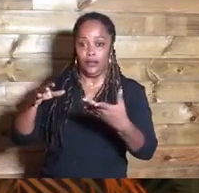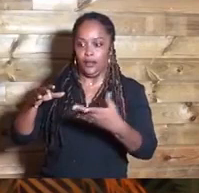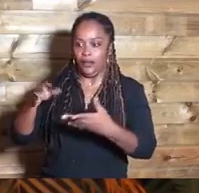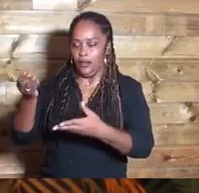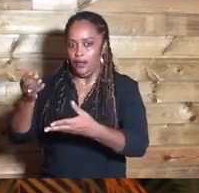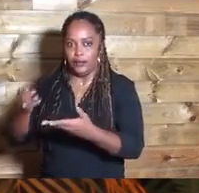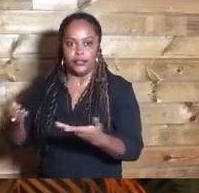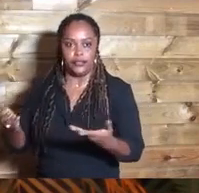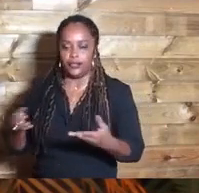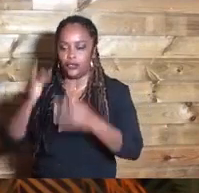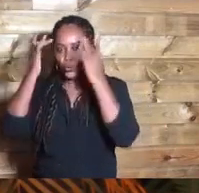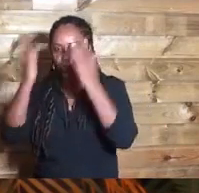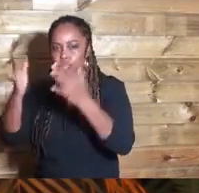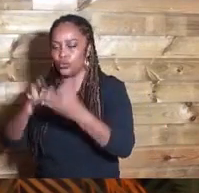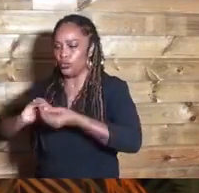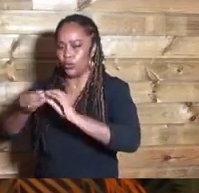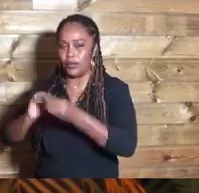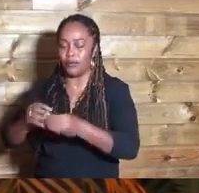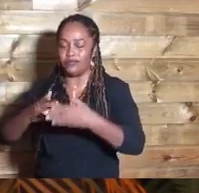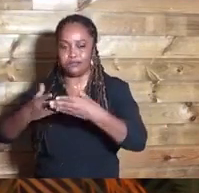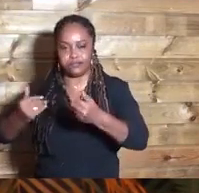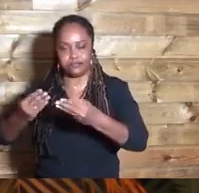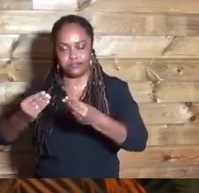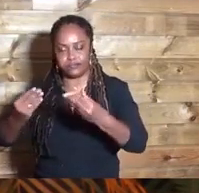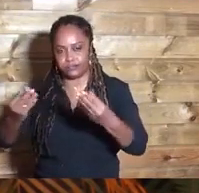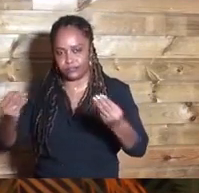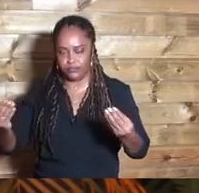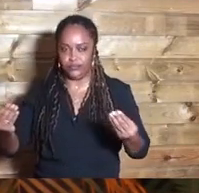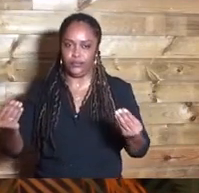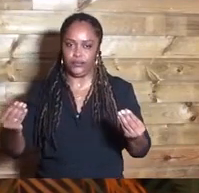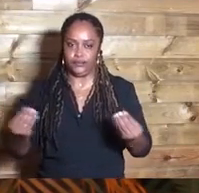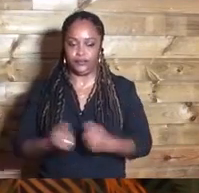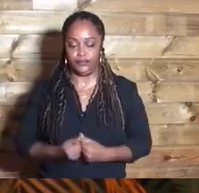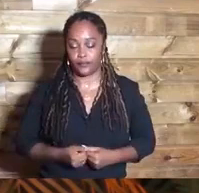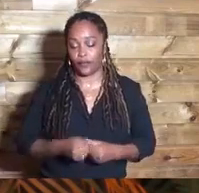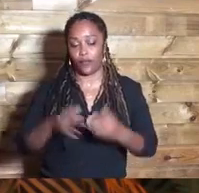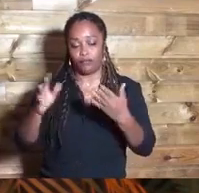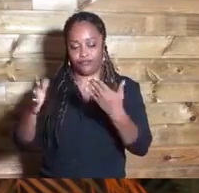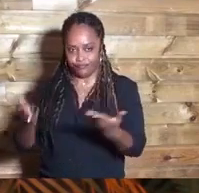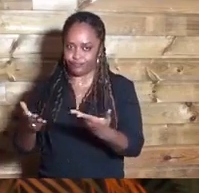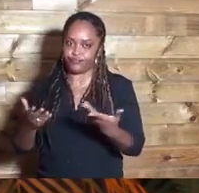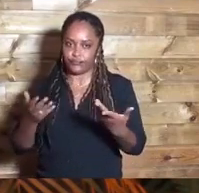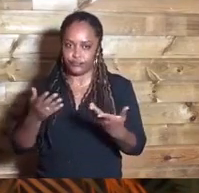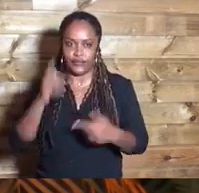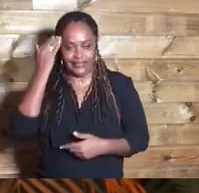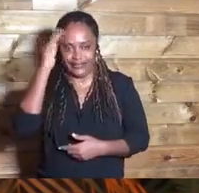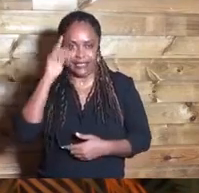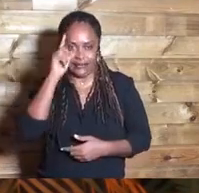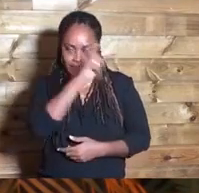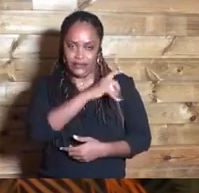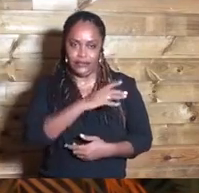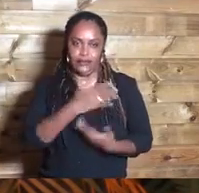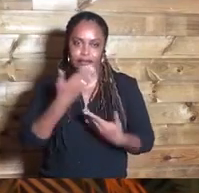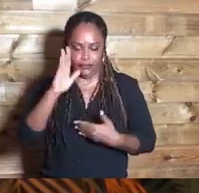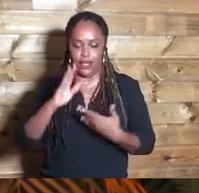consommation là ça qu'a fait nous produit. Alors nous qu'est développer des activités économiques qui permettent nous effectivement de financer toute ambition en